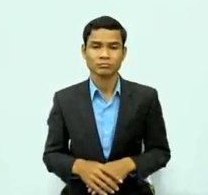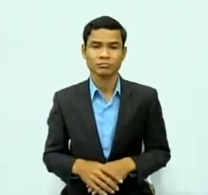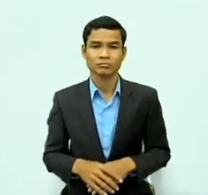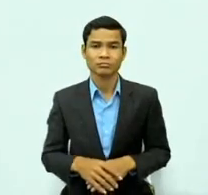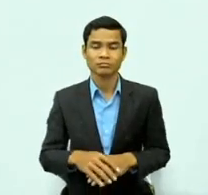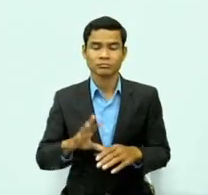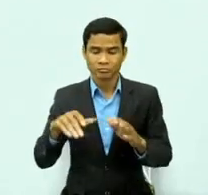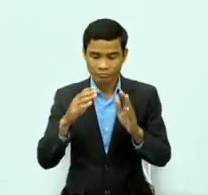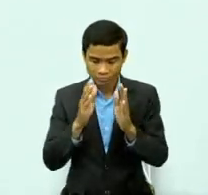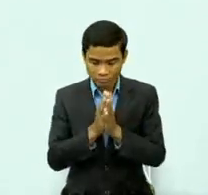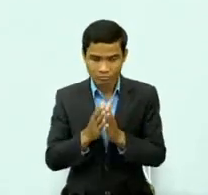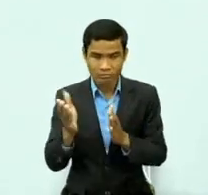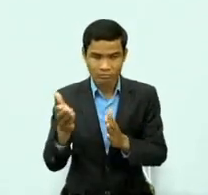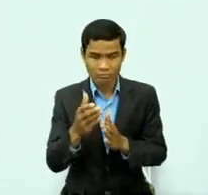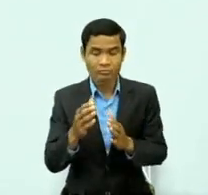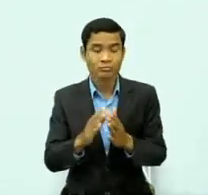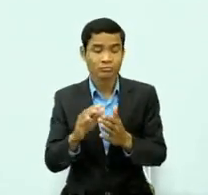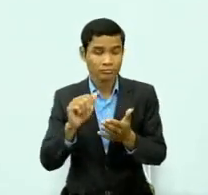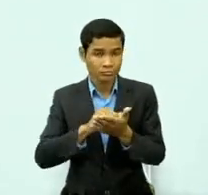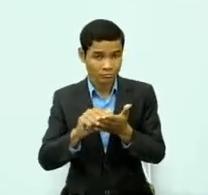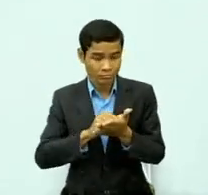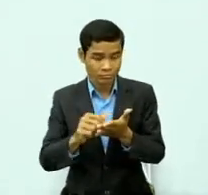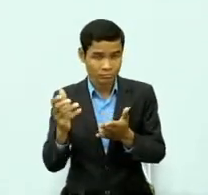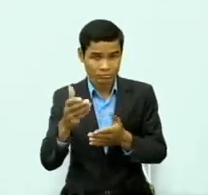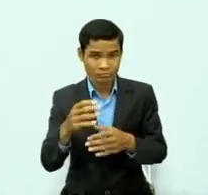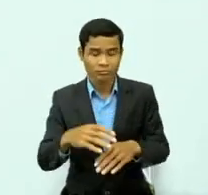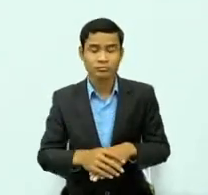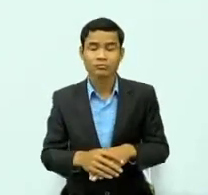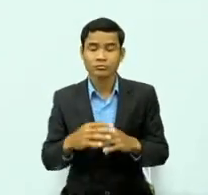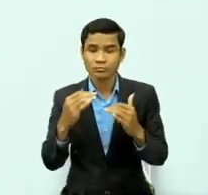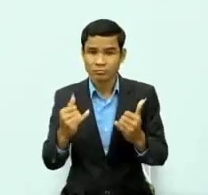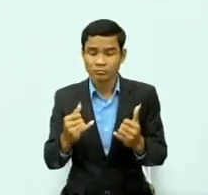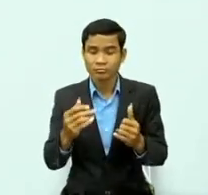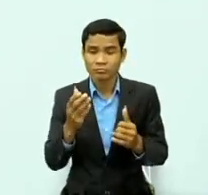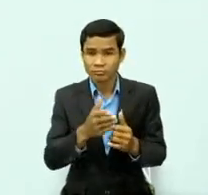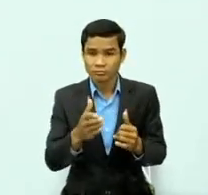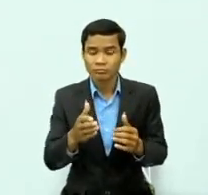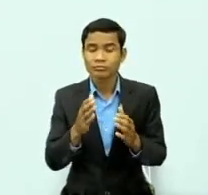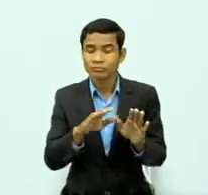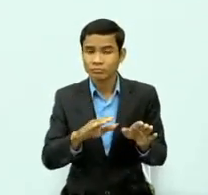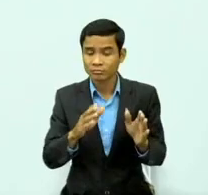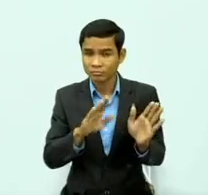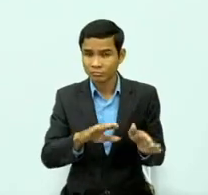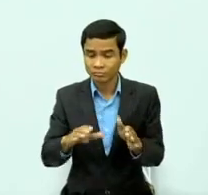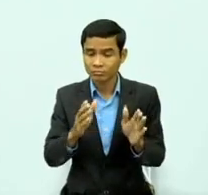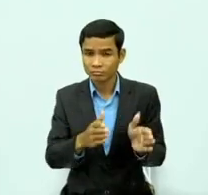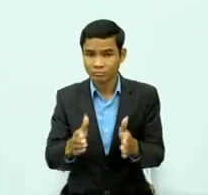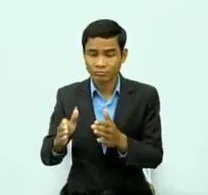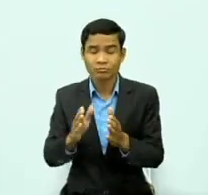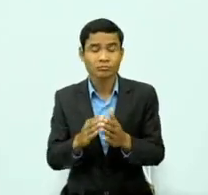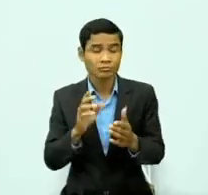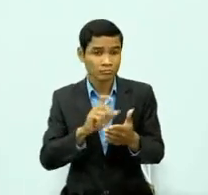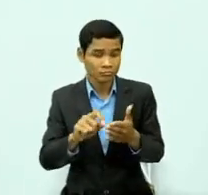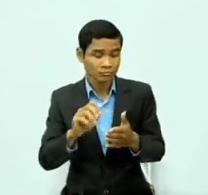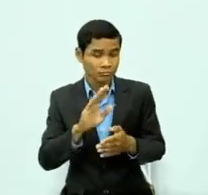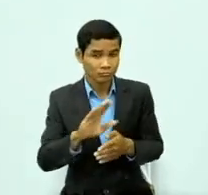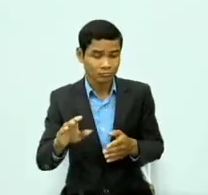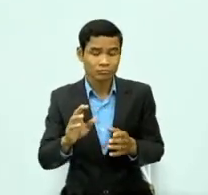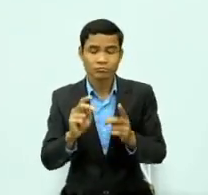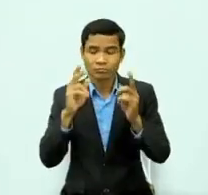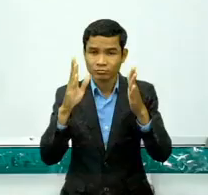អកូនកូនកូនឥឡូវកូនលុបចាញ់ចាឥឡូវកូនត្រៀមសរសេរដោយខ្លួនឯងណាអ្នកគ្រូអ